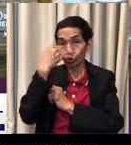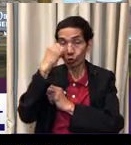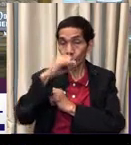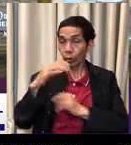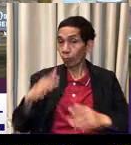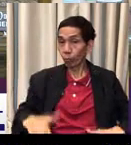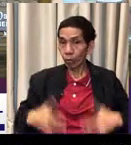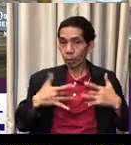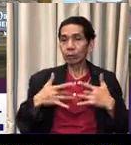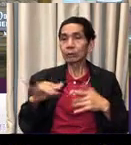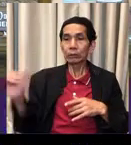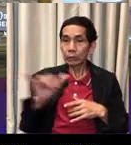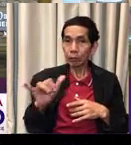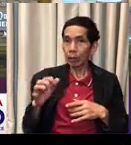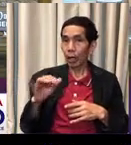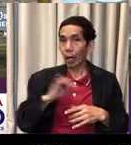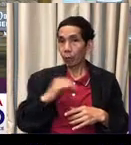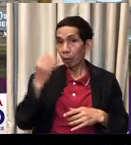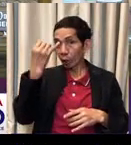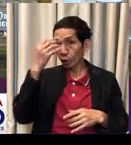tao? Gagawin din kitang joke.